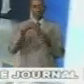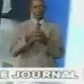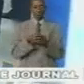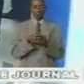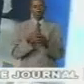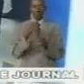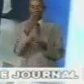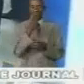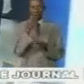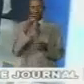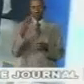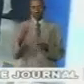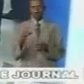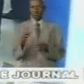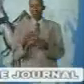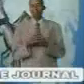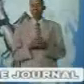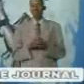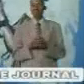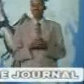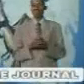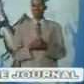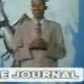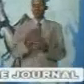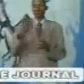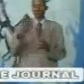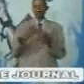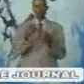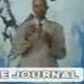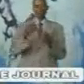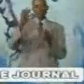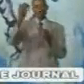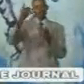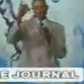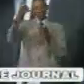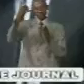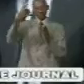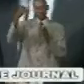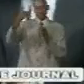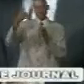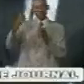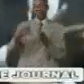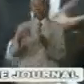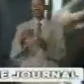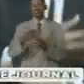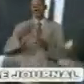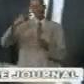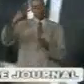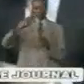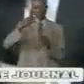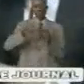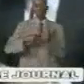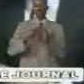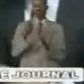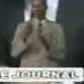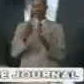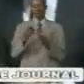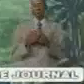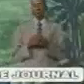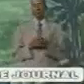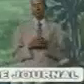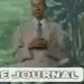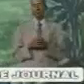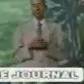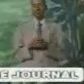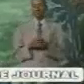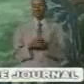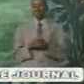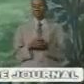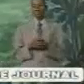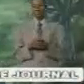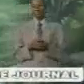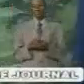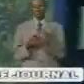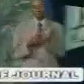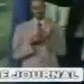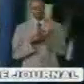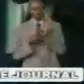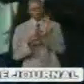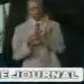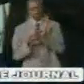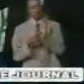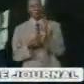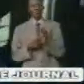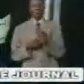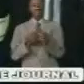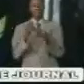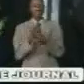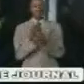à travers un vernissage, le troisième du genre, qui dévoile de fort belle manière l'immense talent enfoui dans l'âme